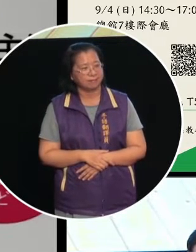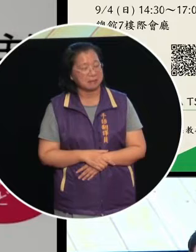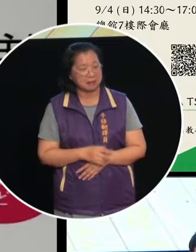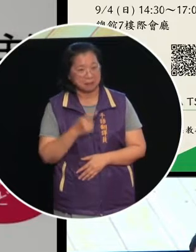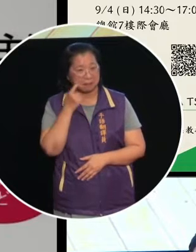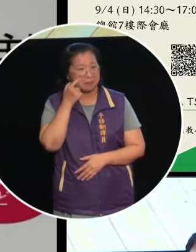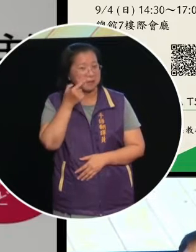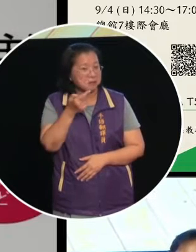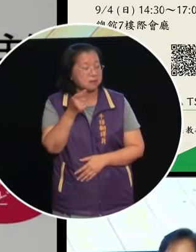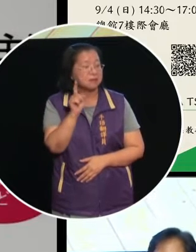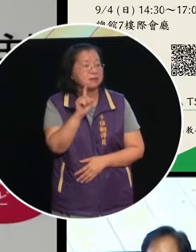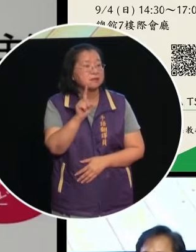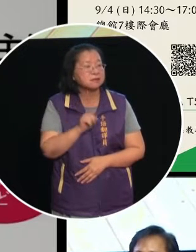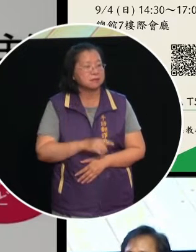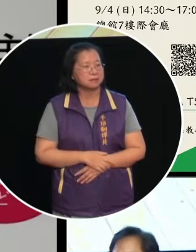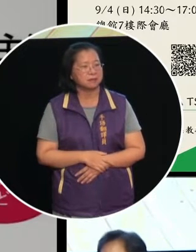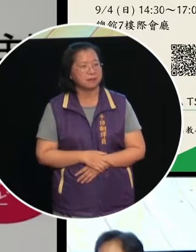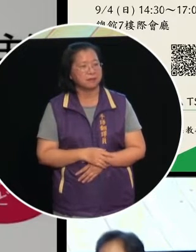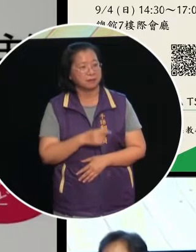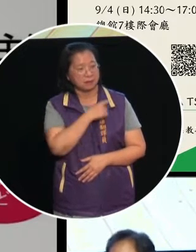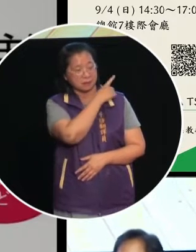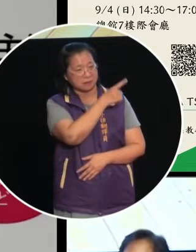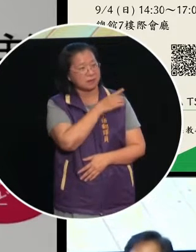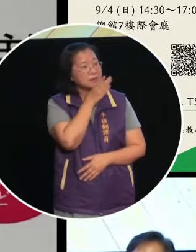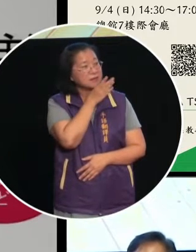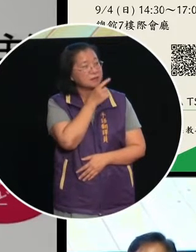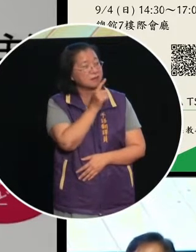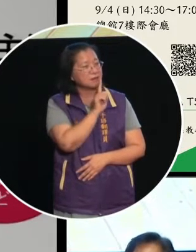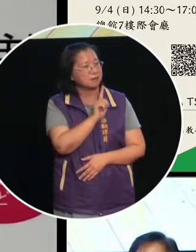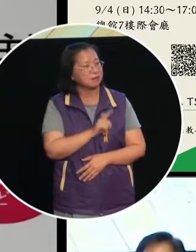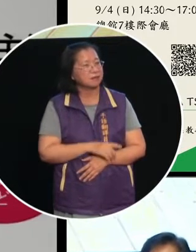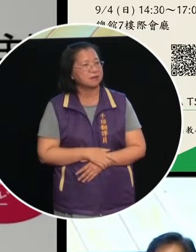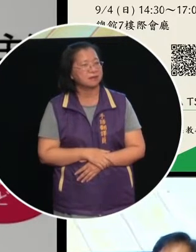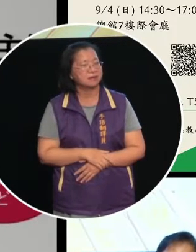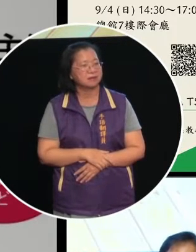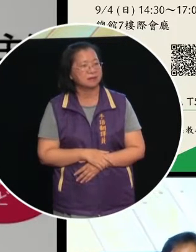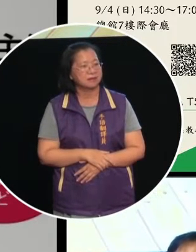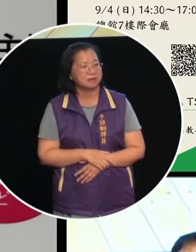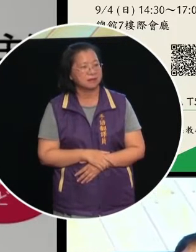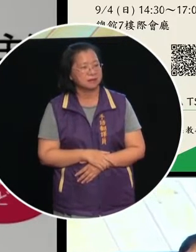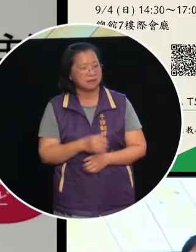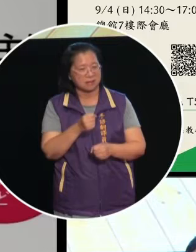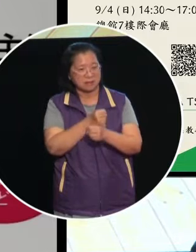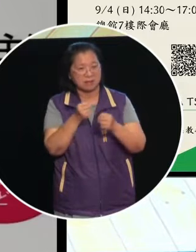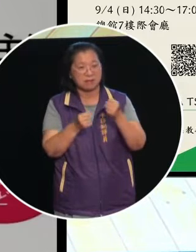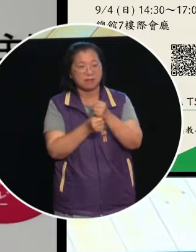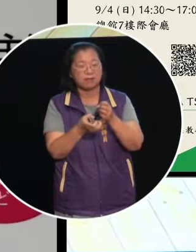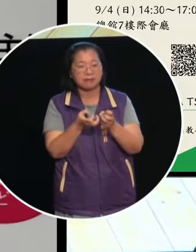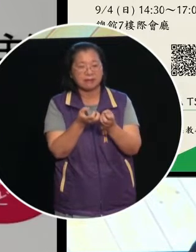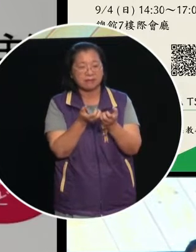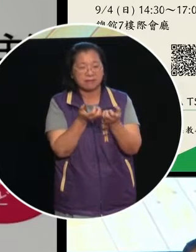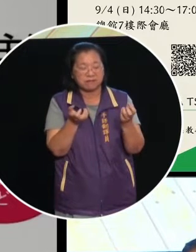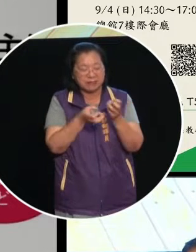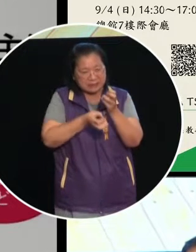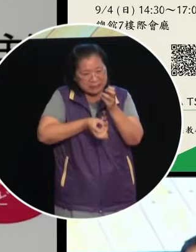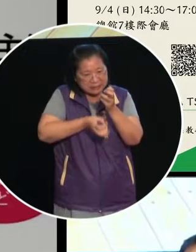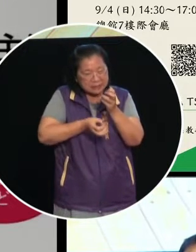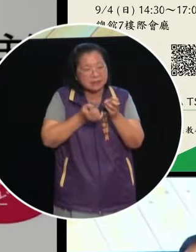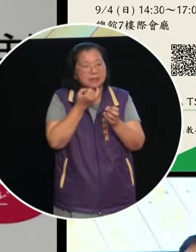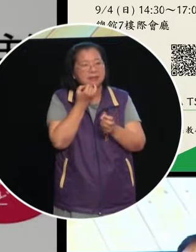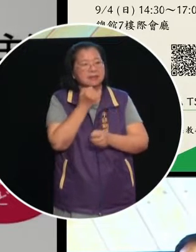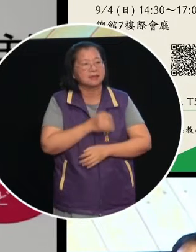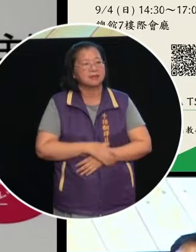显。现在也是四年，就我们用可以这个结果来分析，所以今年